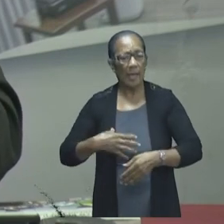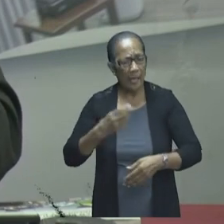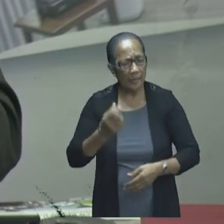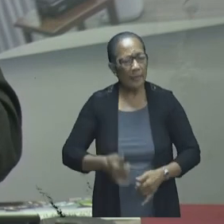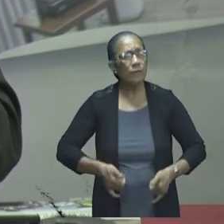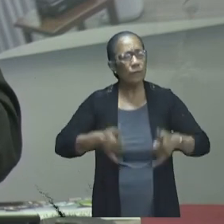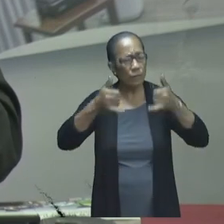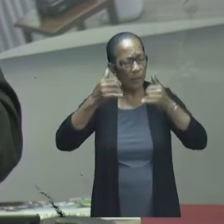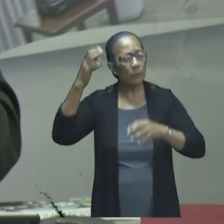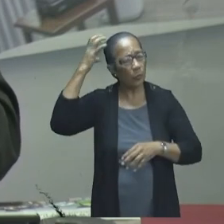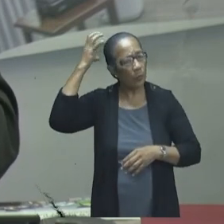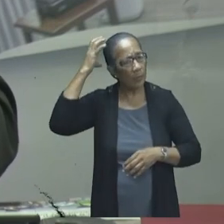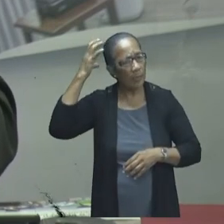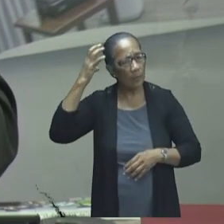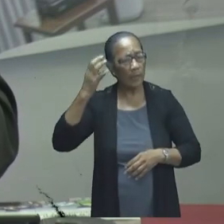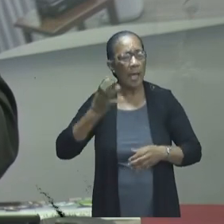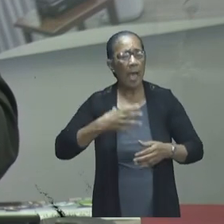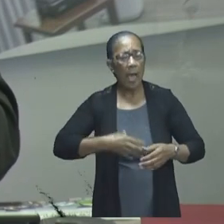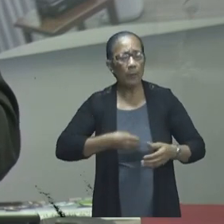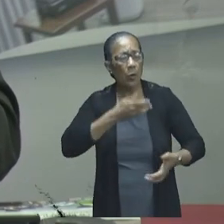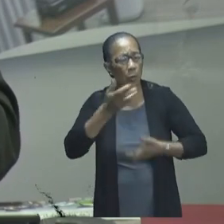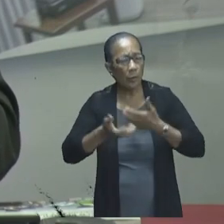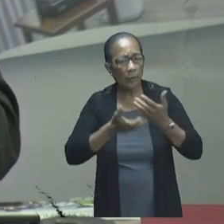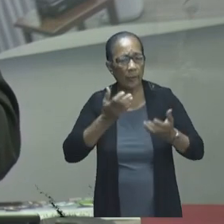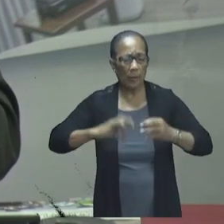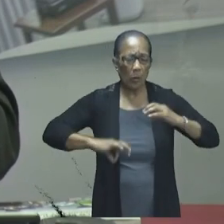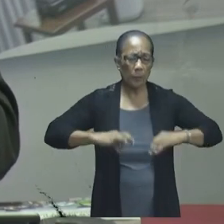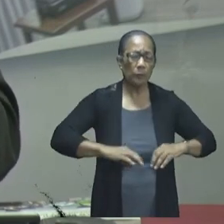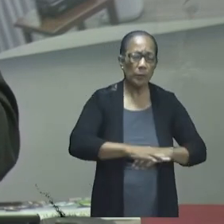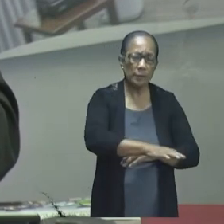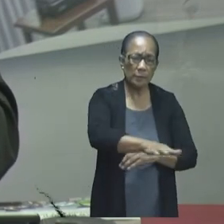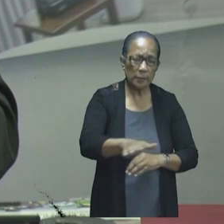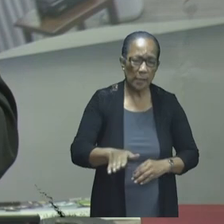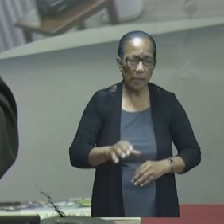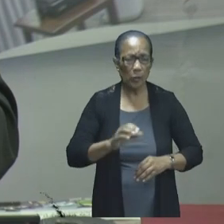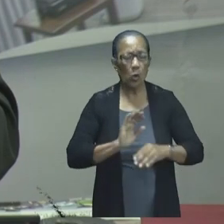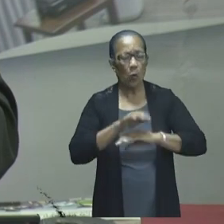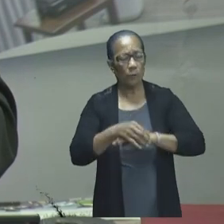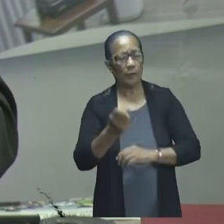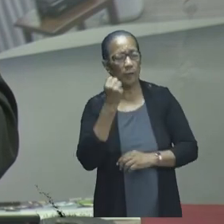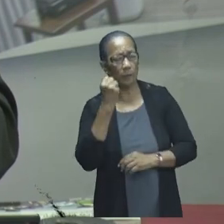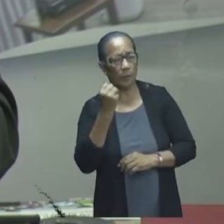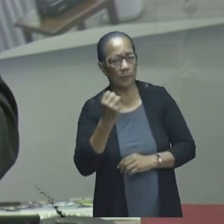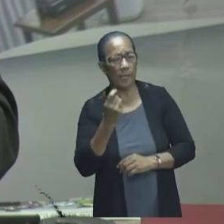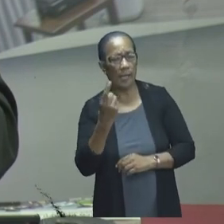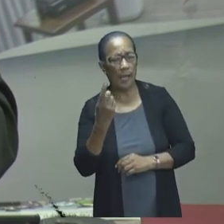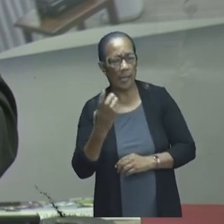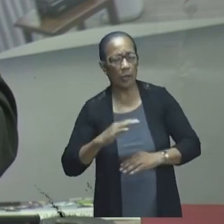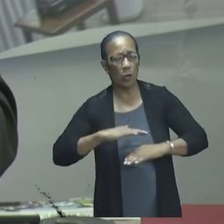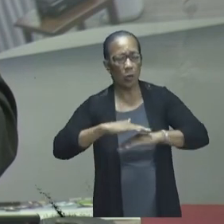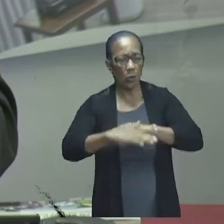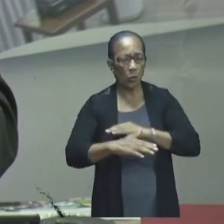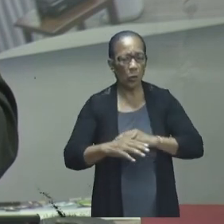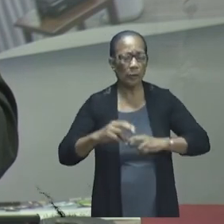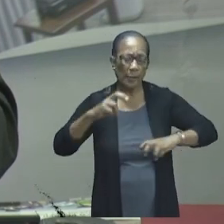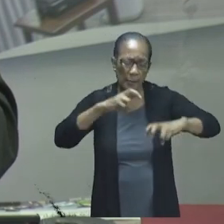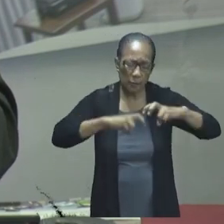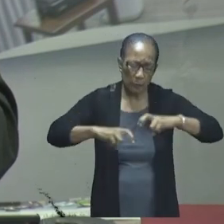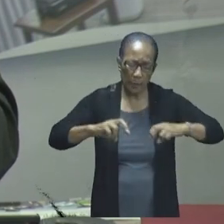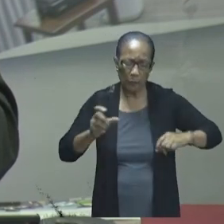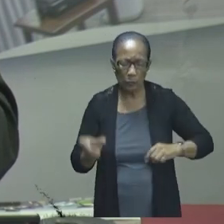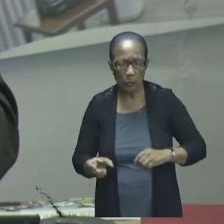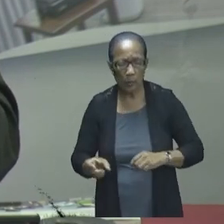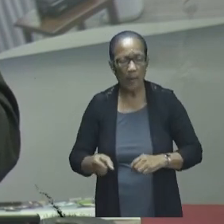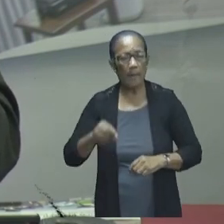hij zelf een uitgelegd op het ministerie voor wat betreft capaciteit we hebben wat de enkele grond inspecteurs maar maar daar wordt nu